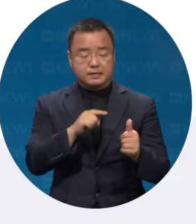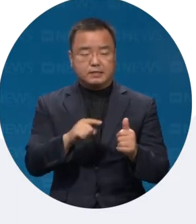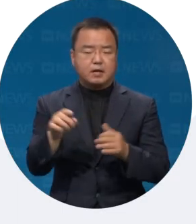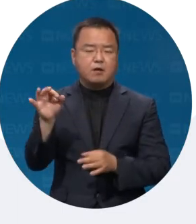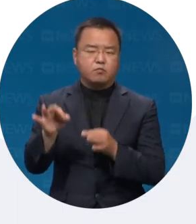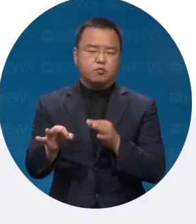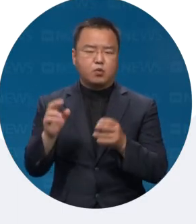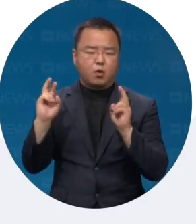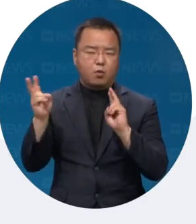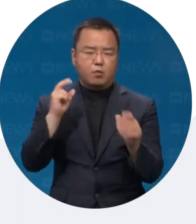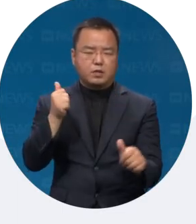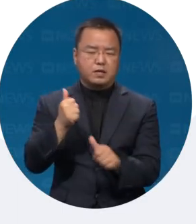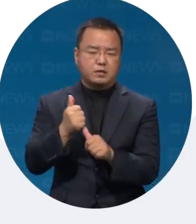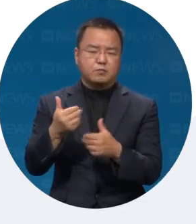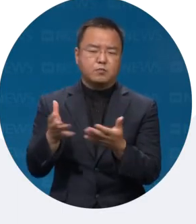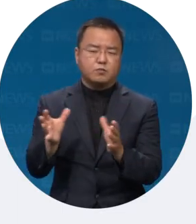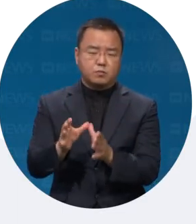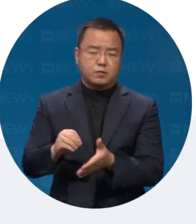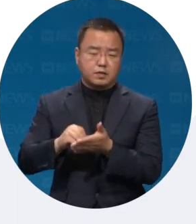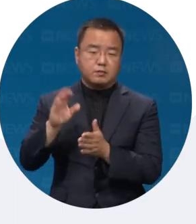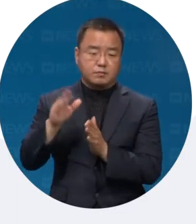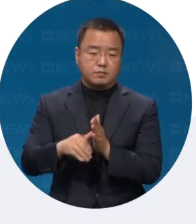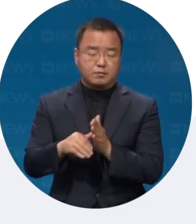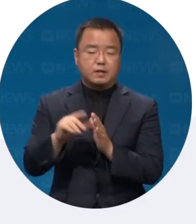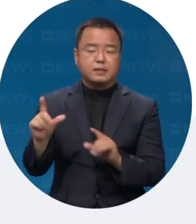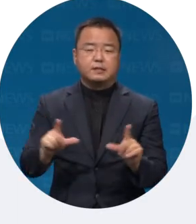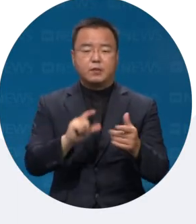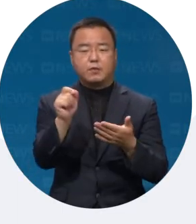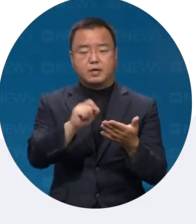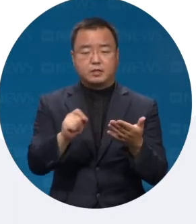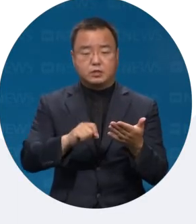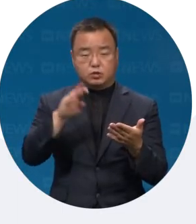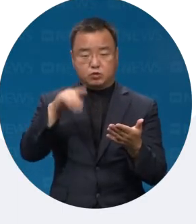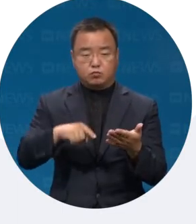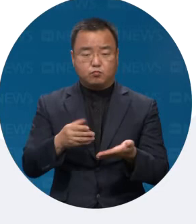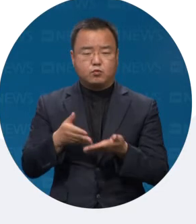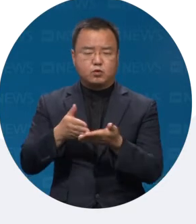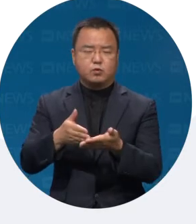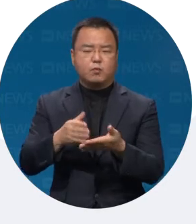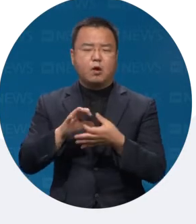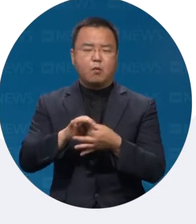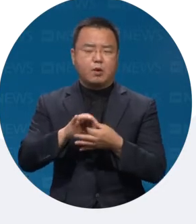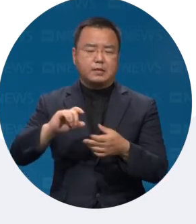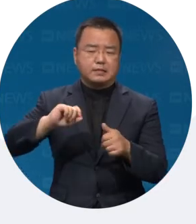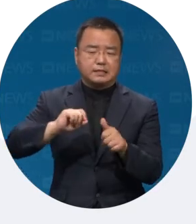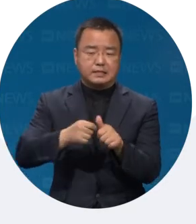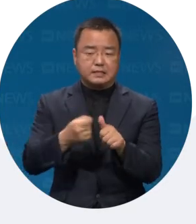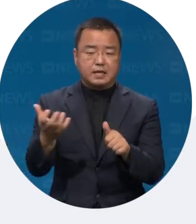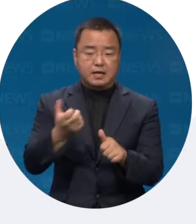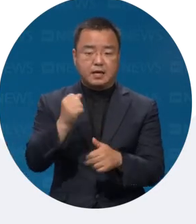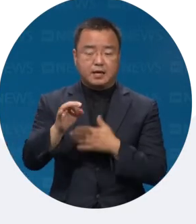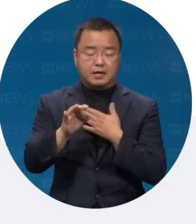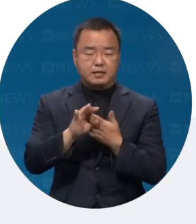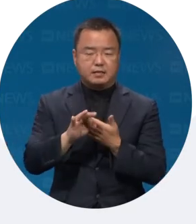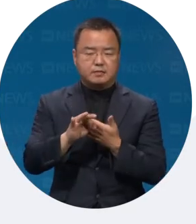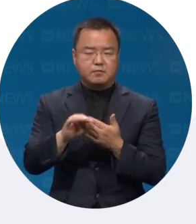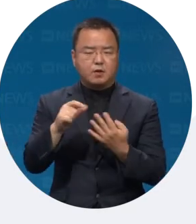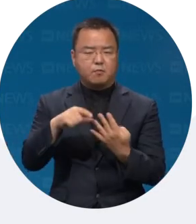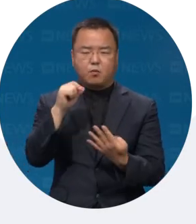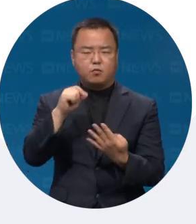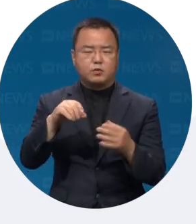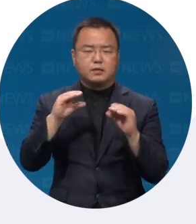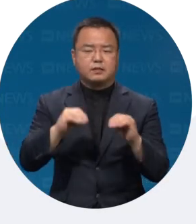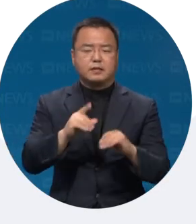입단할 때 생활기록부를 제출하고 관련 징계가 있으면 선발을 제안하는 방아를 8월까지는 마련하기로 했습니다 예 또